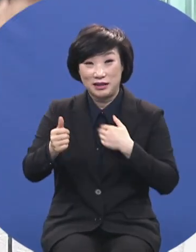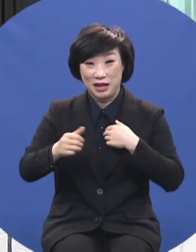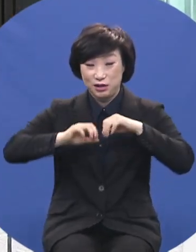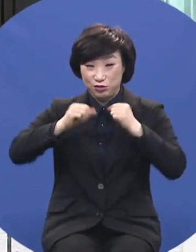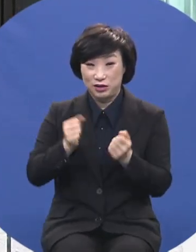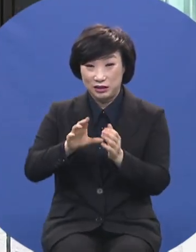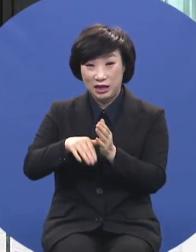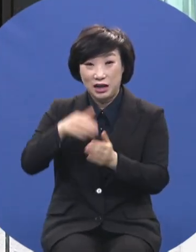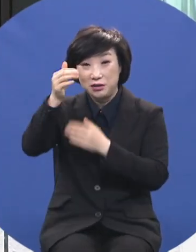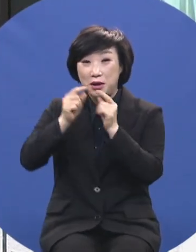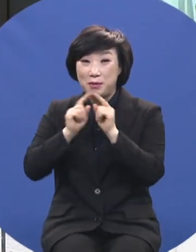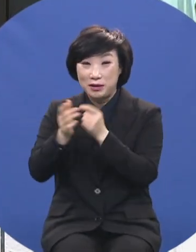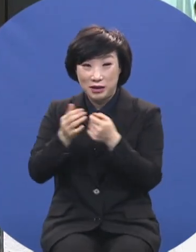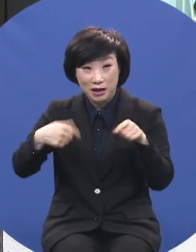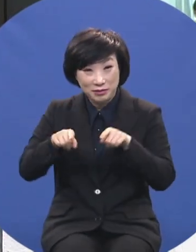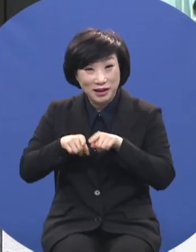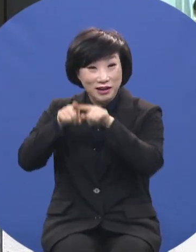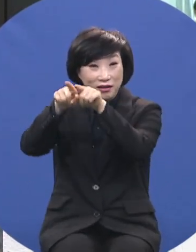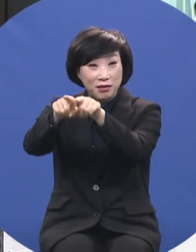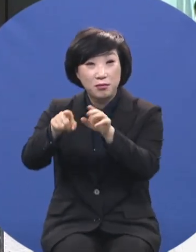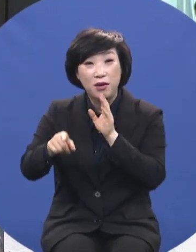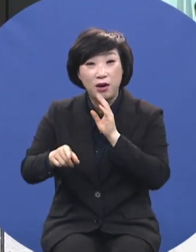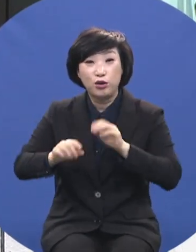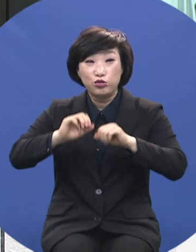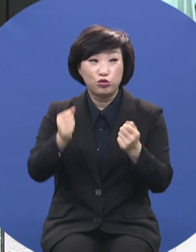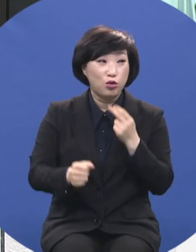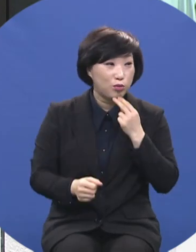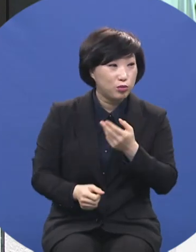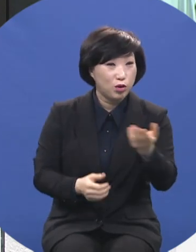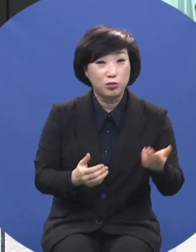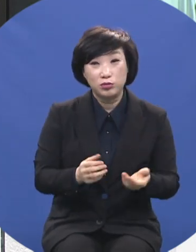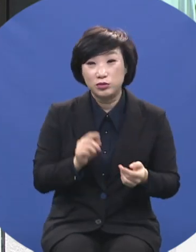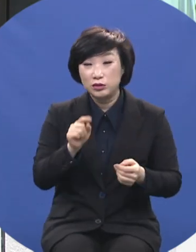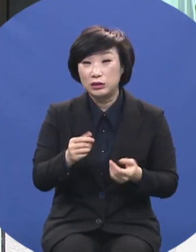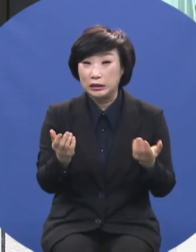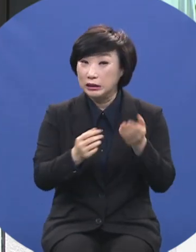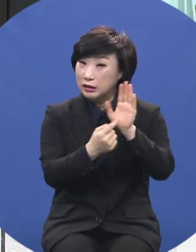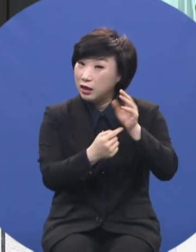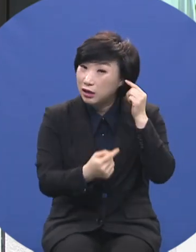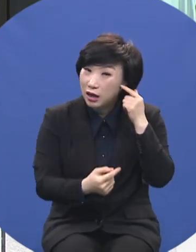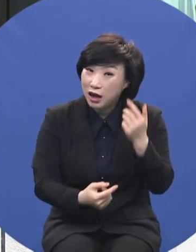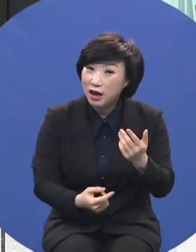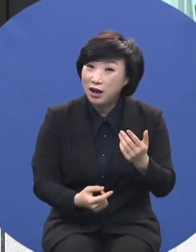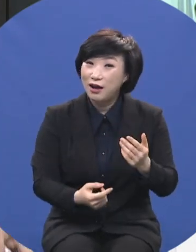말씀 따라 함께 가는 것이지, 순종 안 하는 사람이 그런 역사가 일어나겠어.